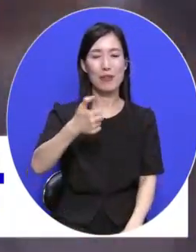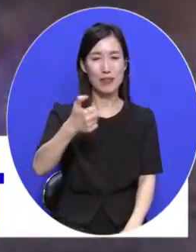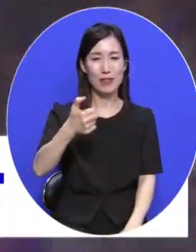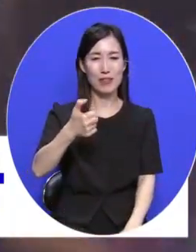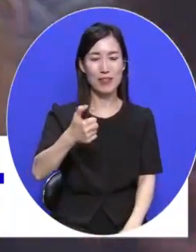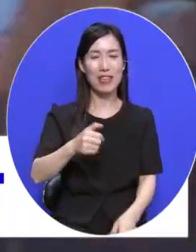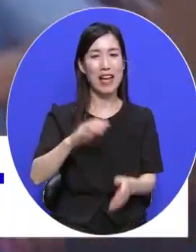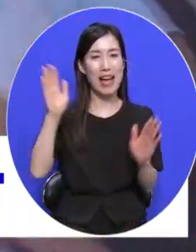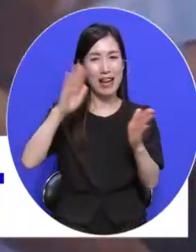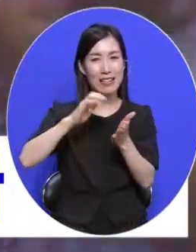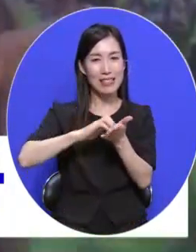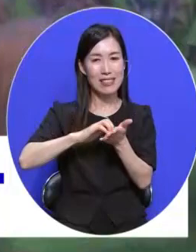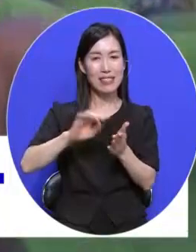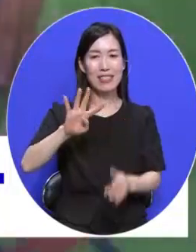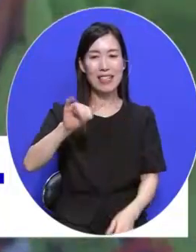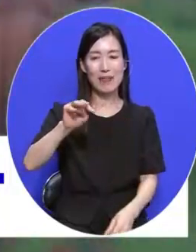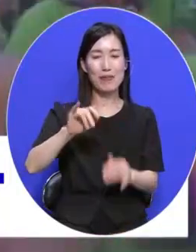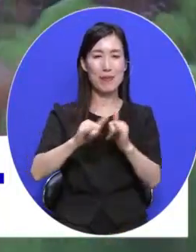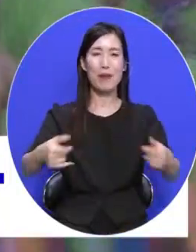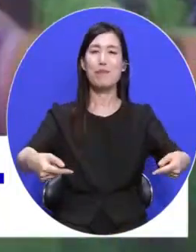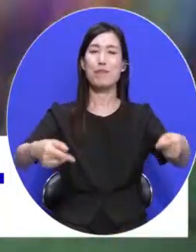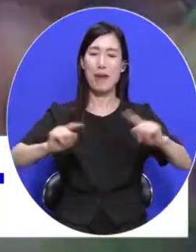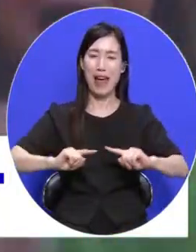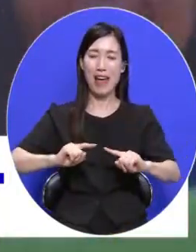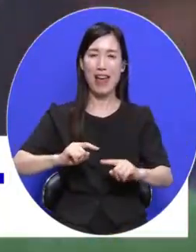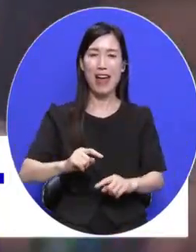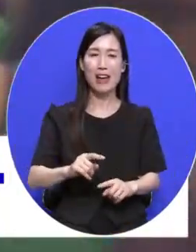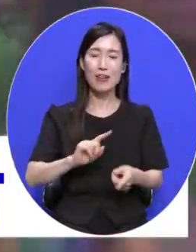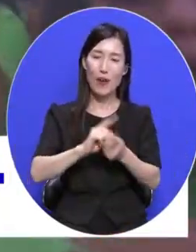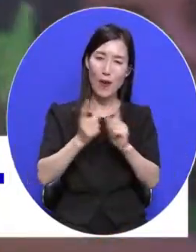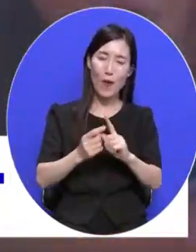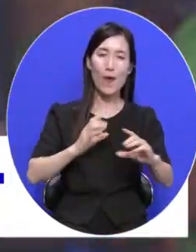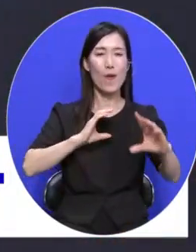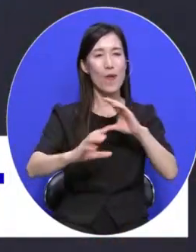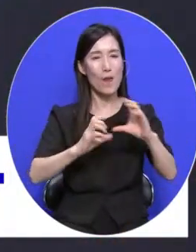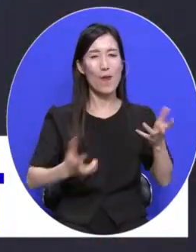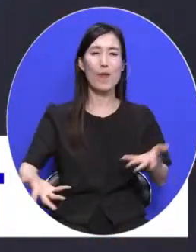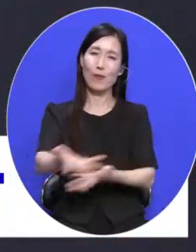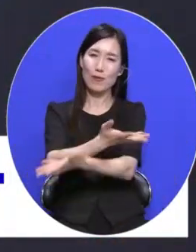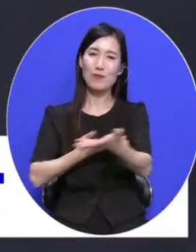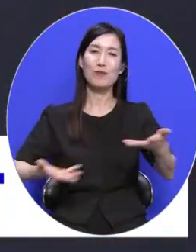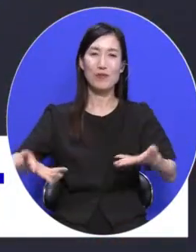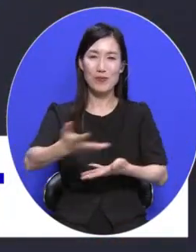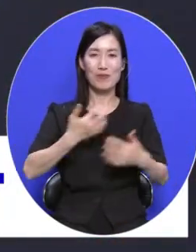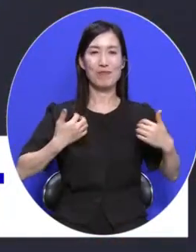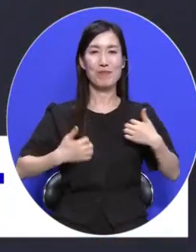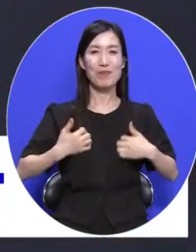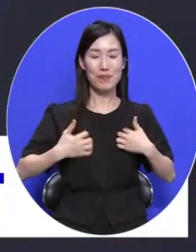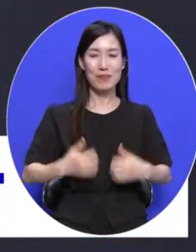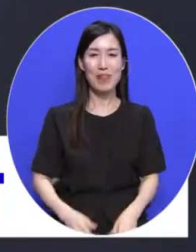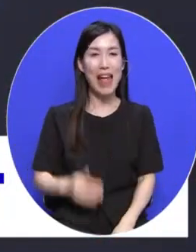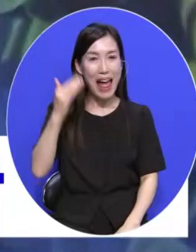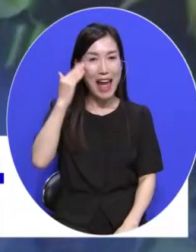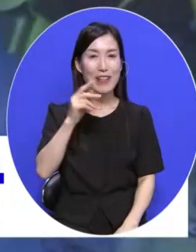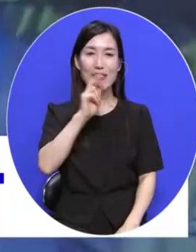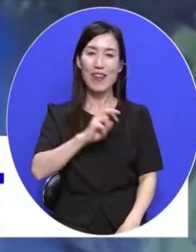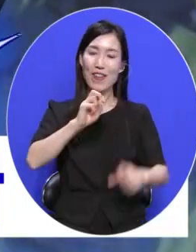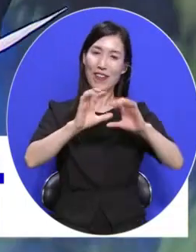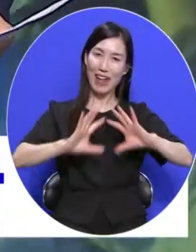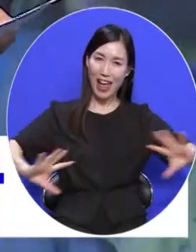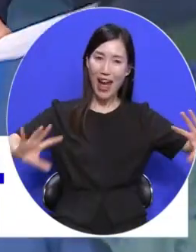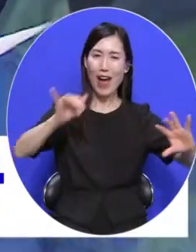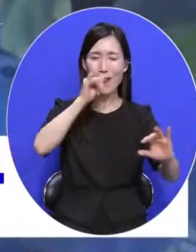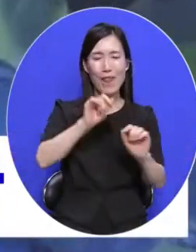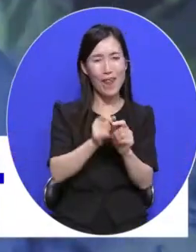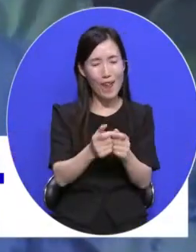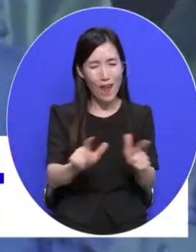4만 3천여 명이 새만금에 모여서 소통과 화합의 장을 펼치게 되는데요. K-POP 콘서트를 비롯한